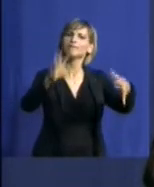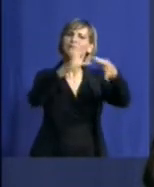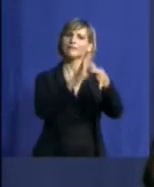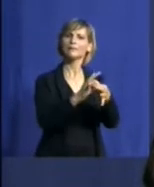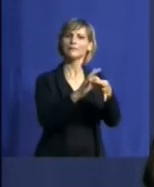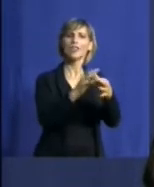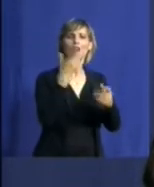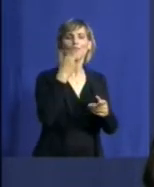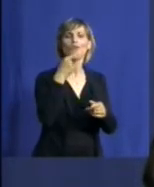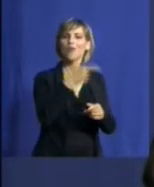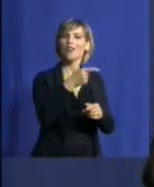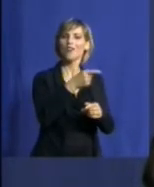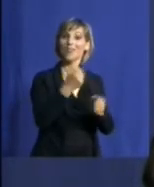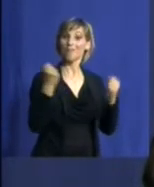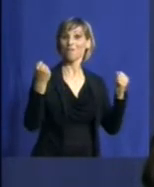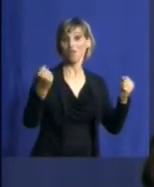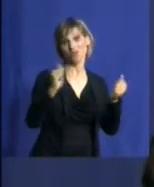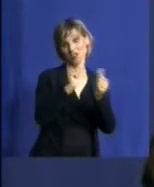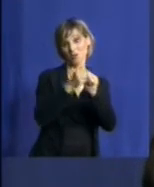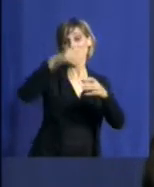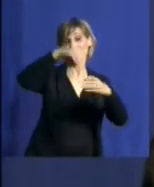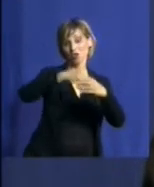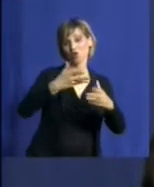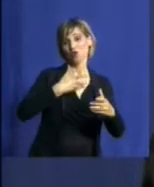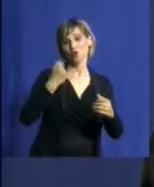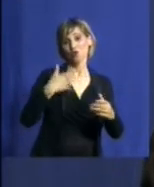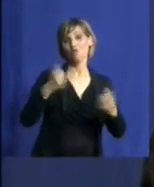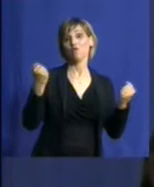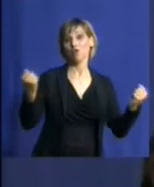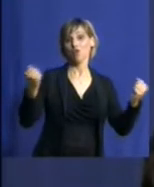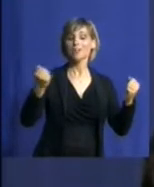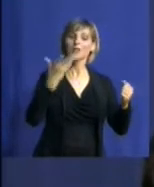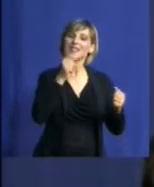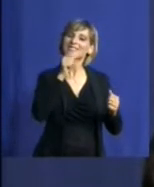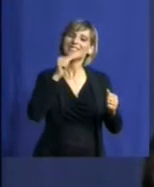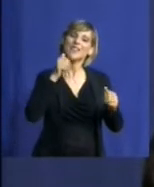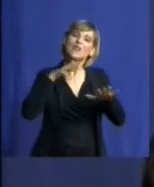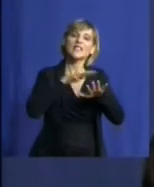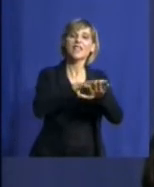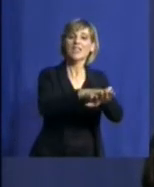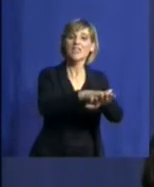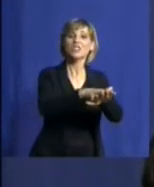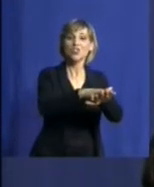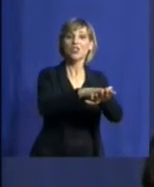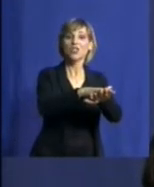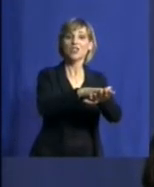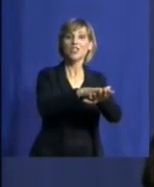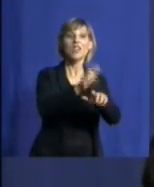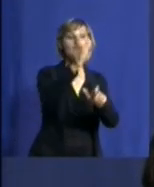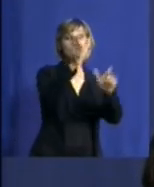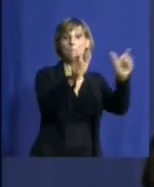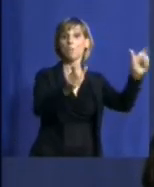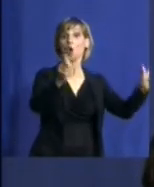unire questa grande forza che lo sport ha per integrare, far sì che in un